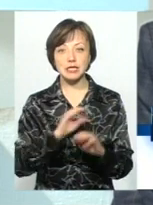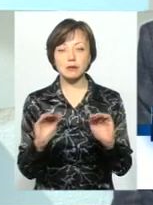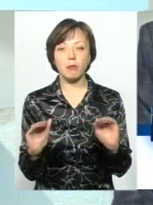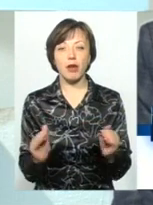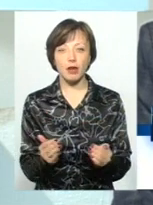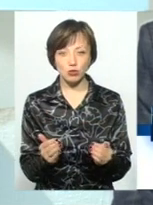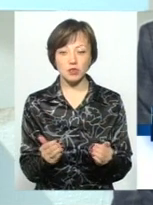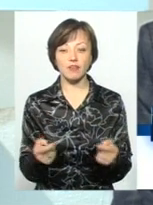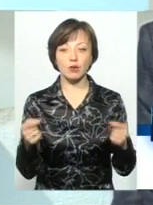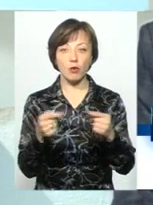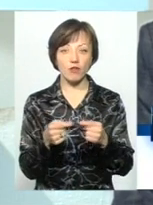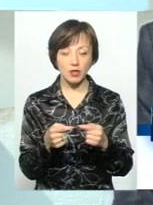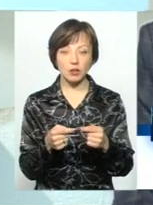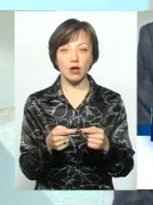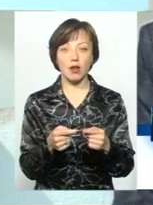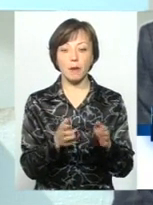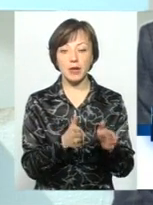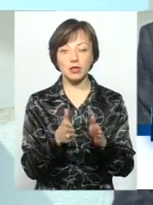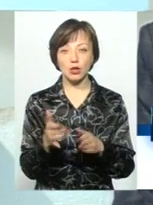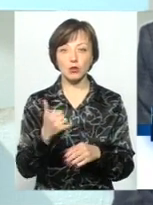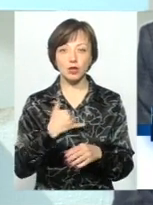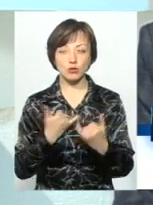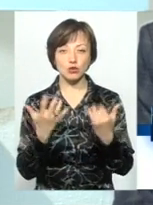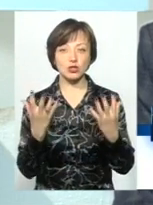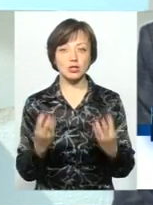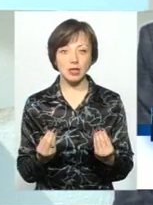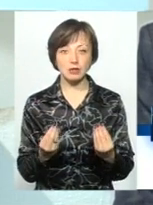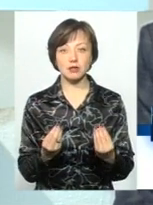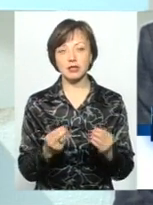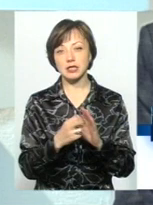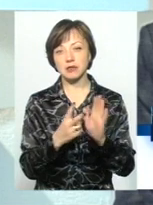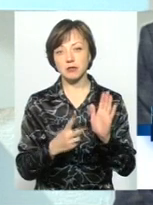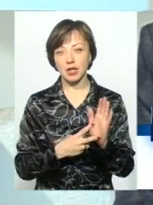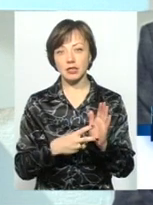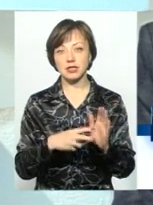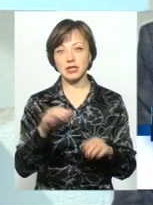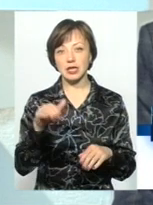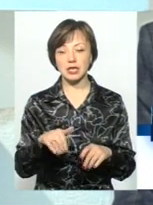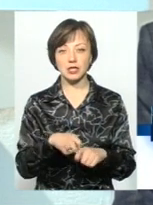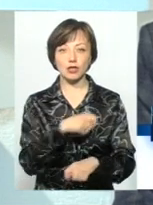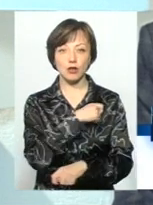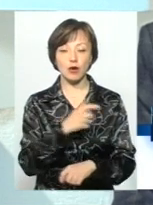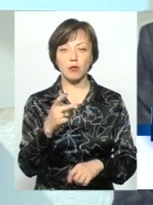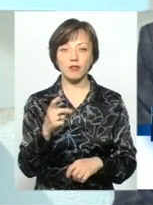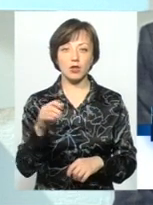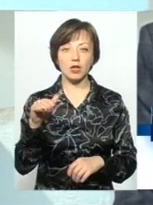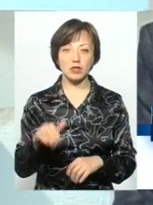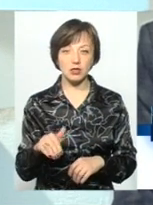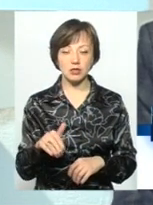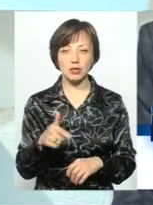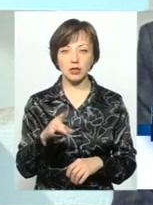зменшується. Відповідно, а мережа в нас, скажімо, на сьогоднішній день стабільна, там 17 тисяч кілометрів, 1500